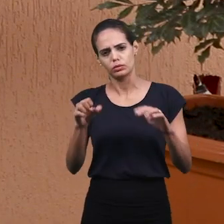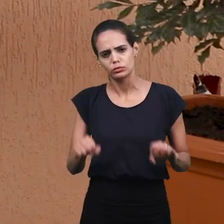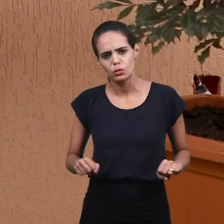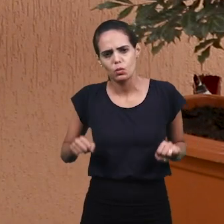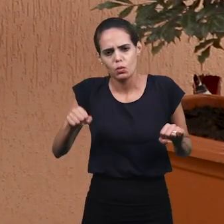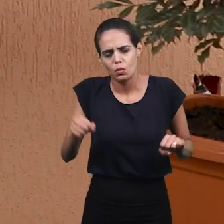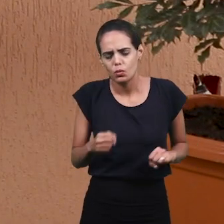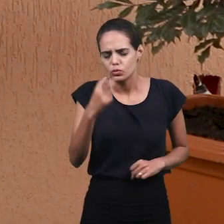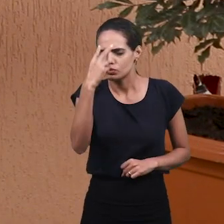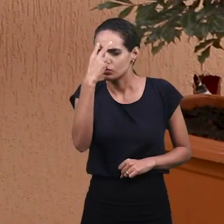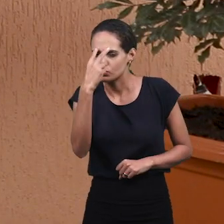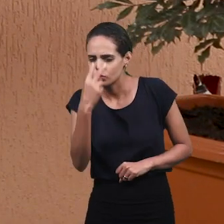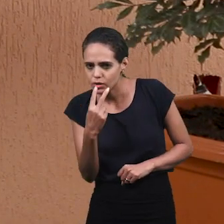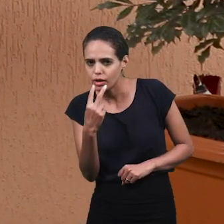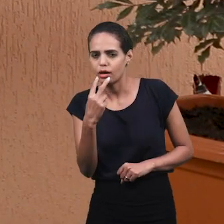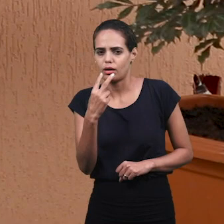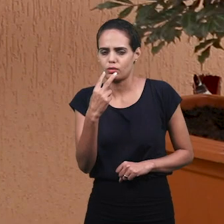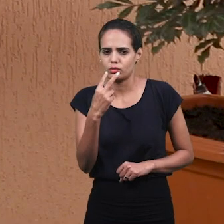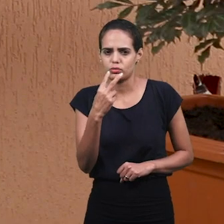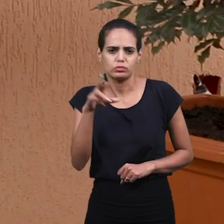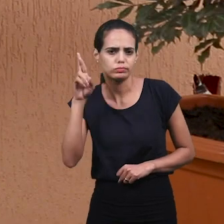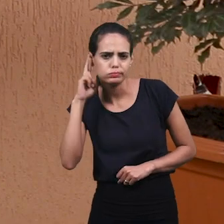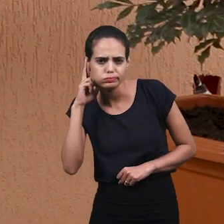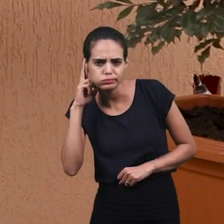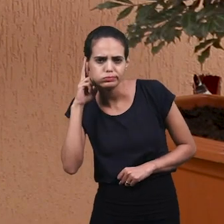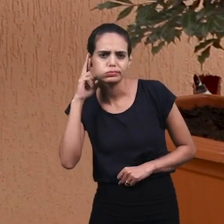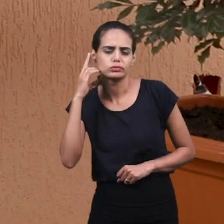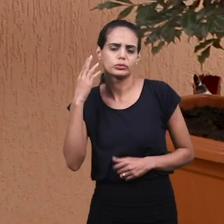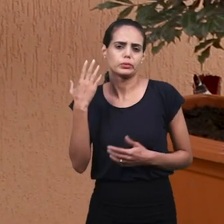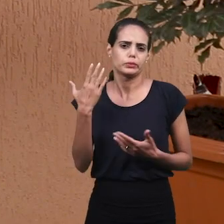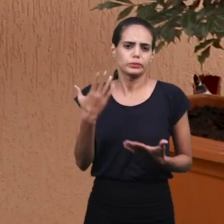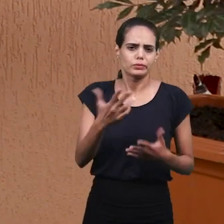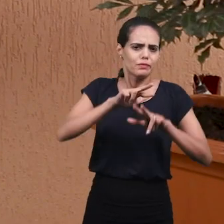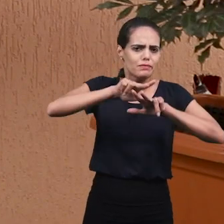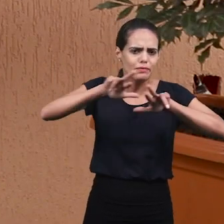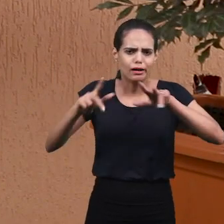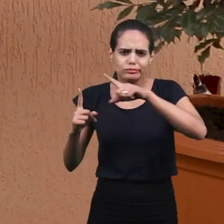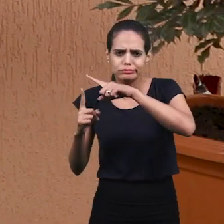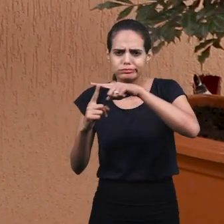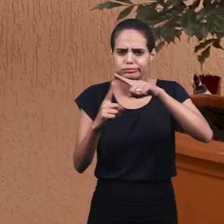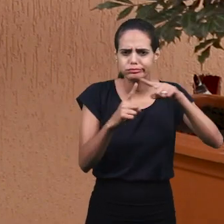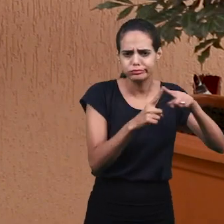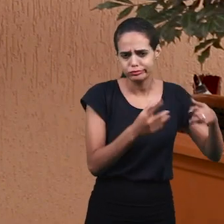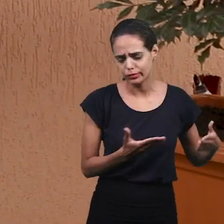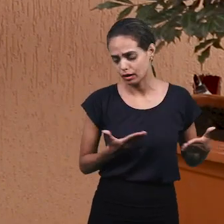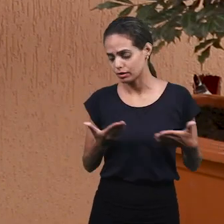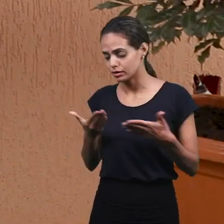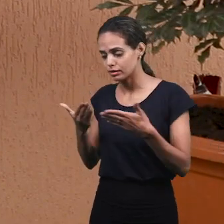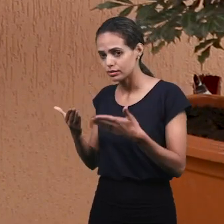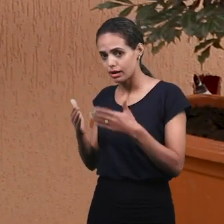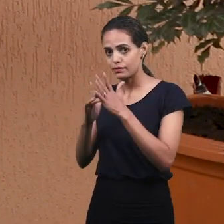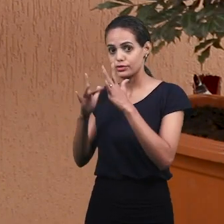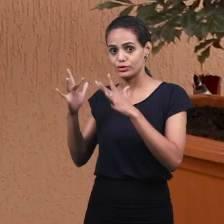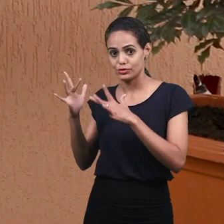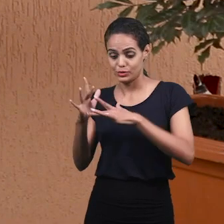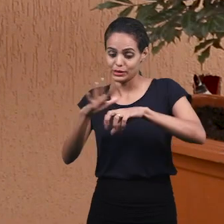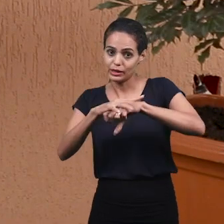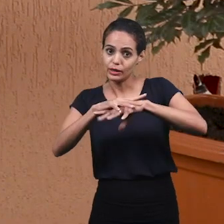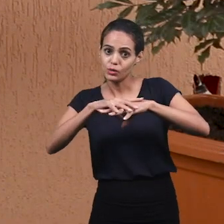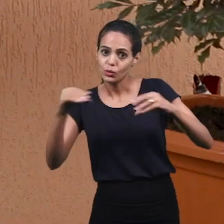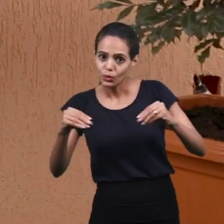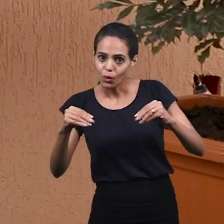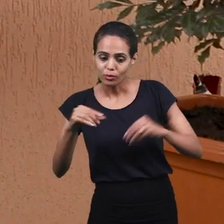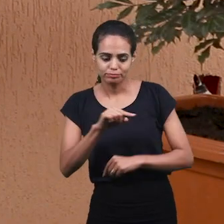voir beaucoup de peuples qui apportaient des aveugles, muets, estropiés. Ils ont mis au